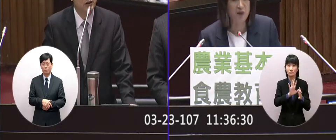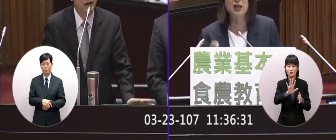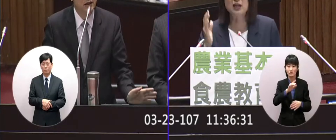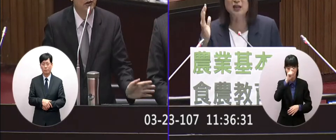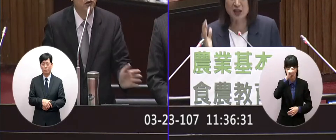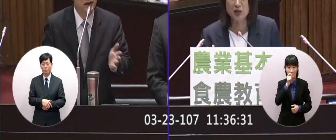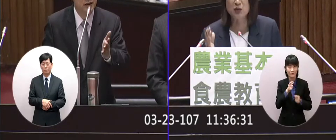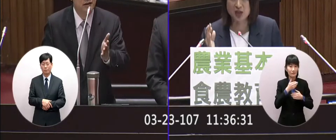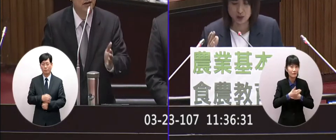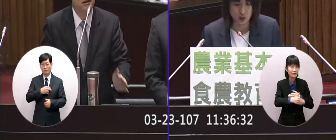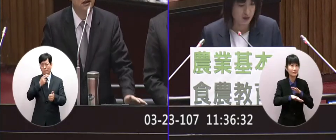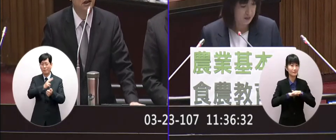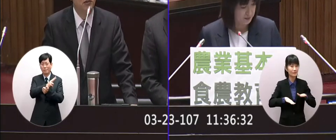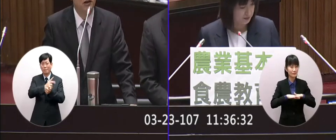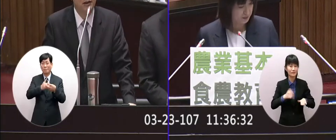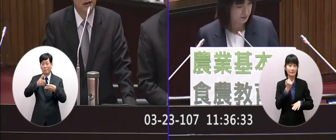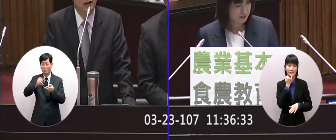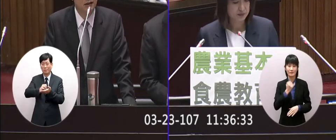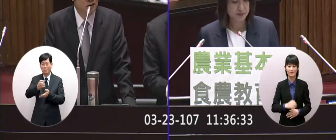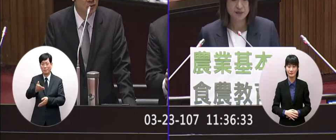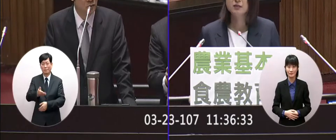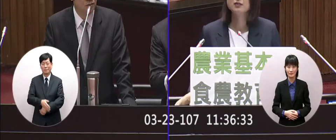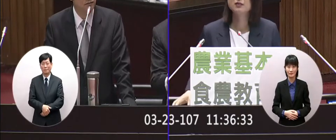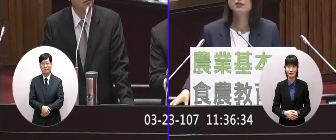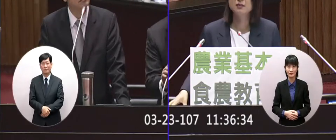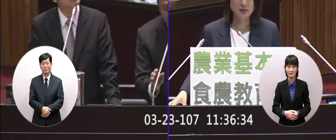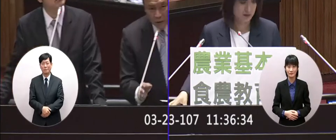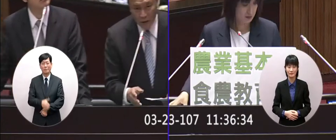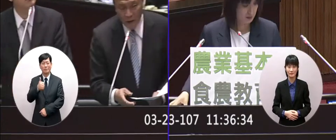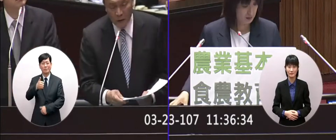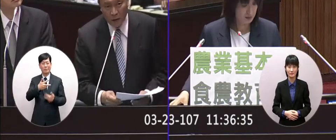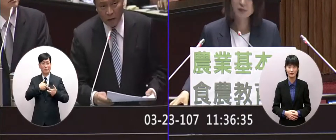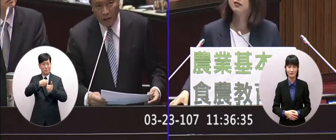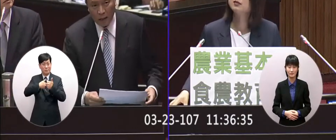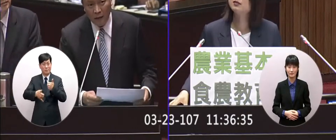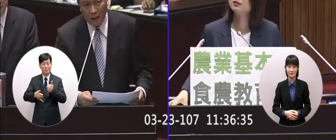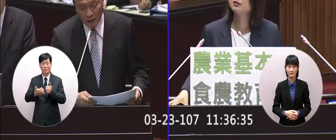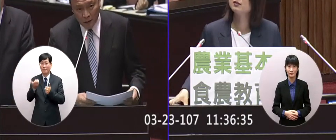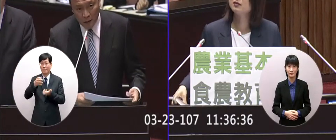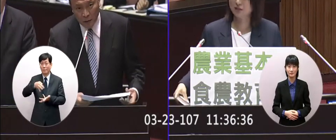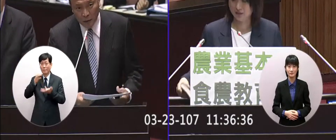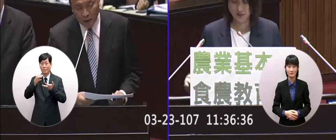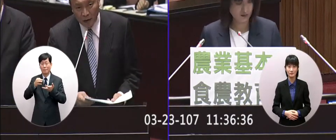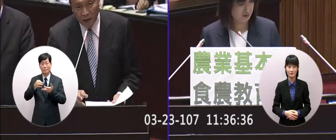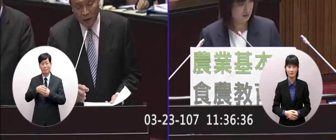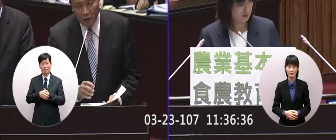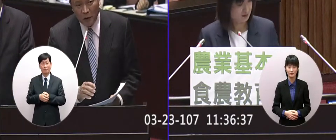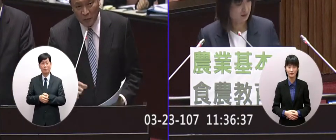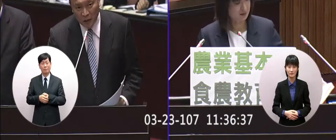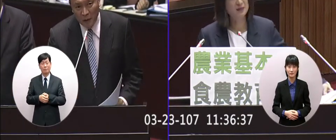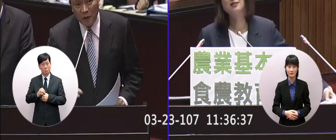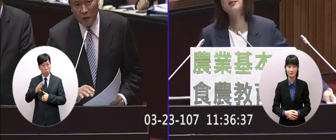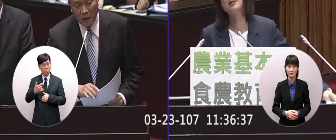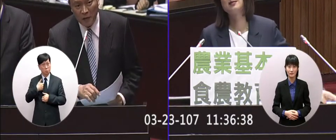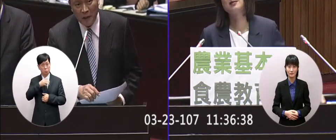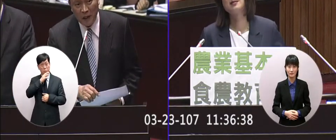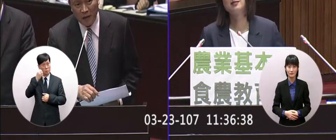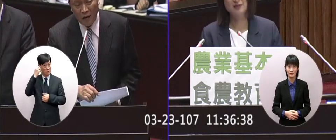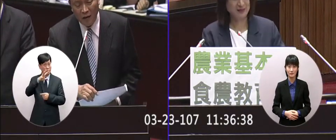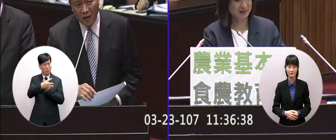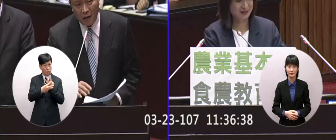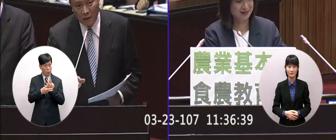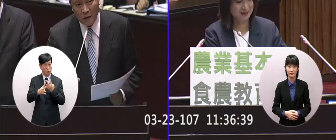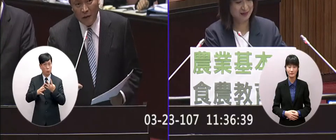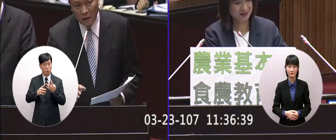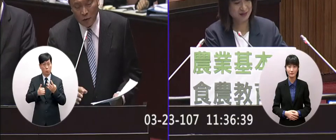情麻烦您给予承诺， 跟你报告一下来。 谢谢蔡委员。其实你刚刚提的这个部分，为什么跟新农业非